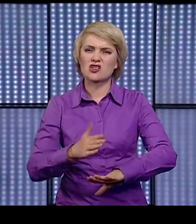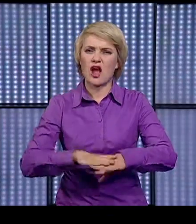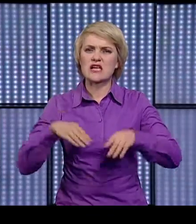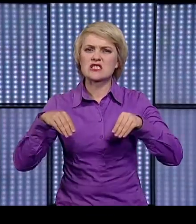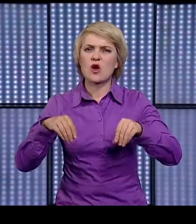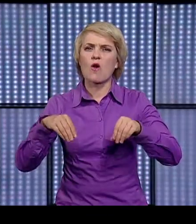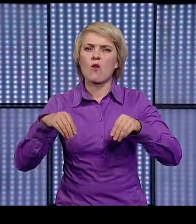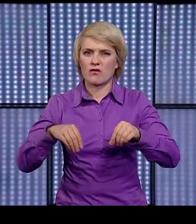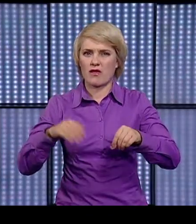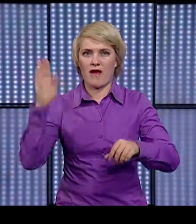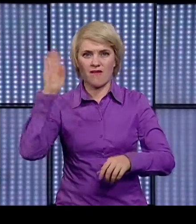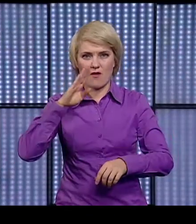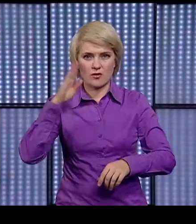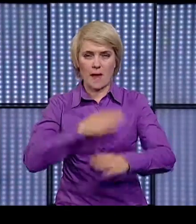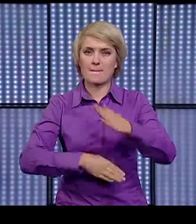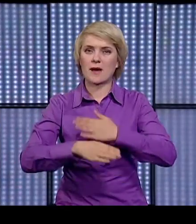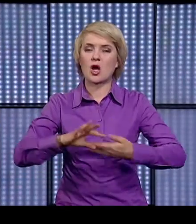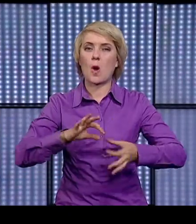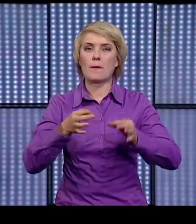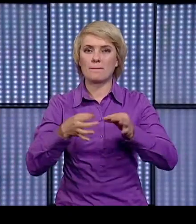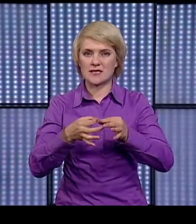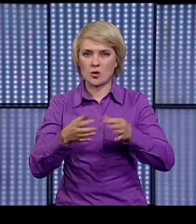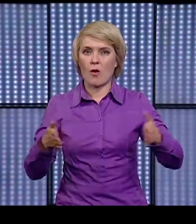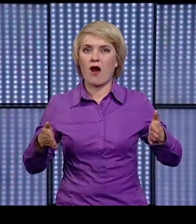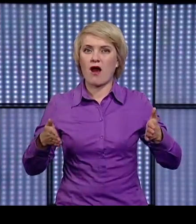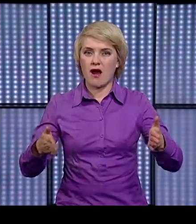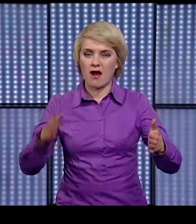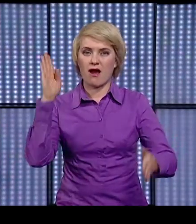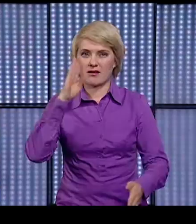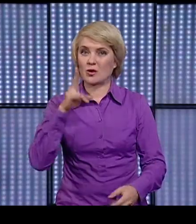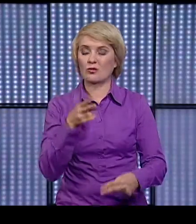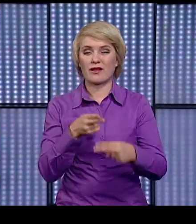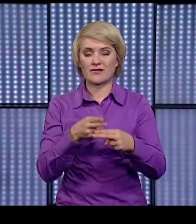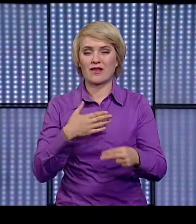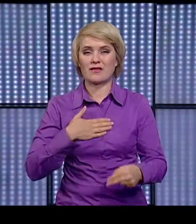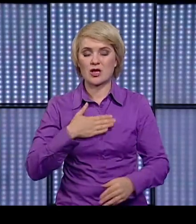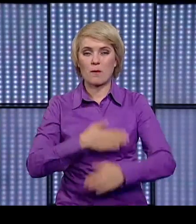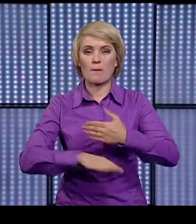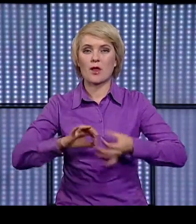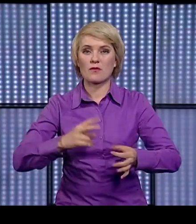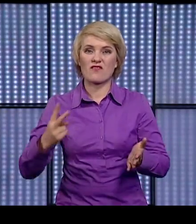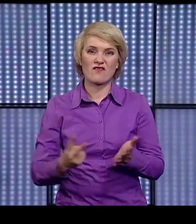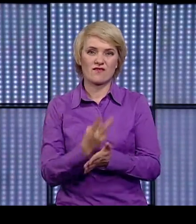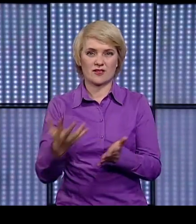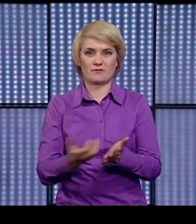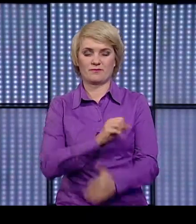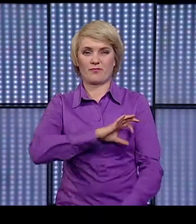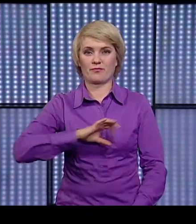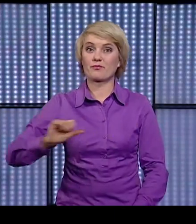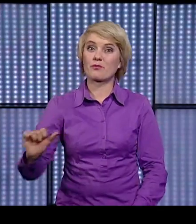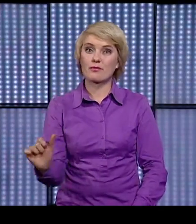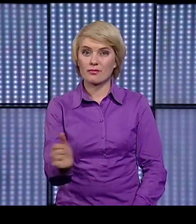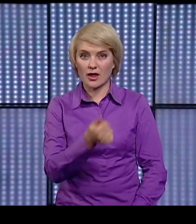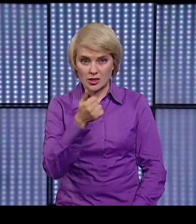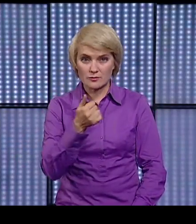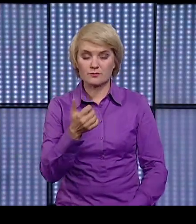не завадила нашим каноїстам двічі піднятися на дебютні п'єдестали пошани. Першою з українців свою 200-метрівку до розряду